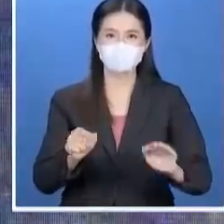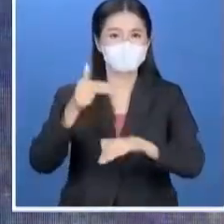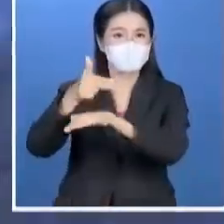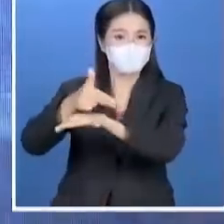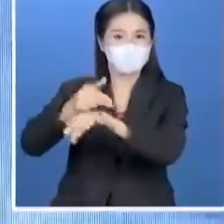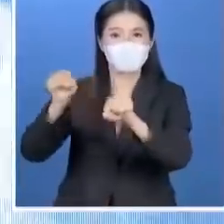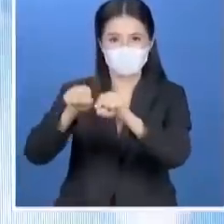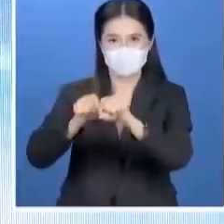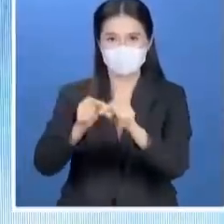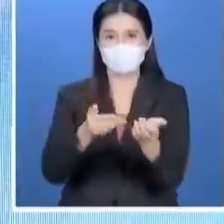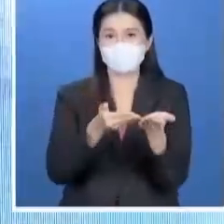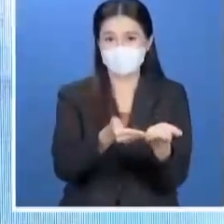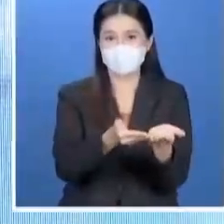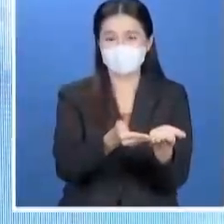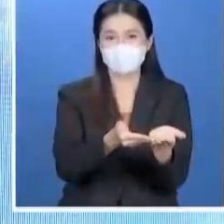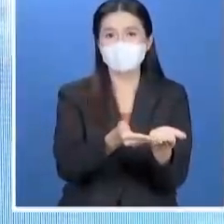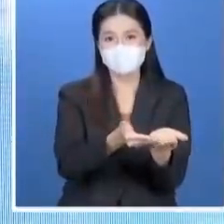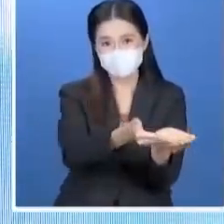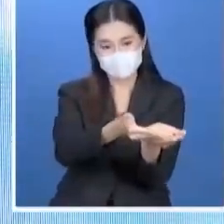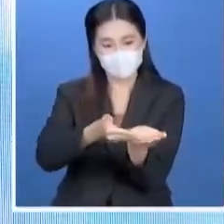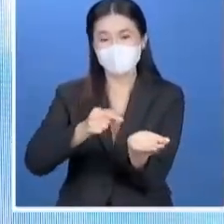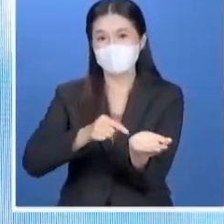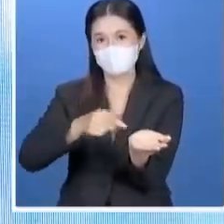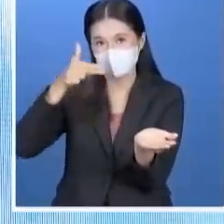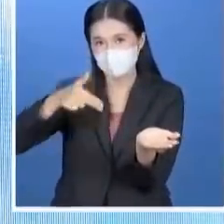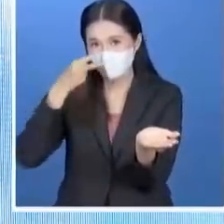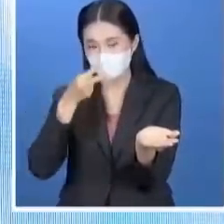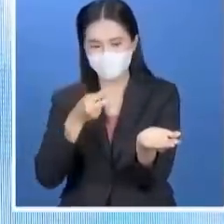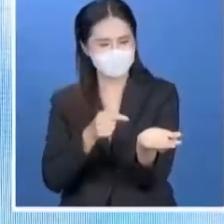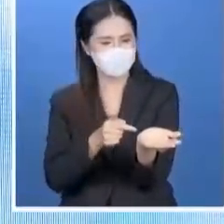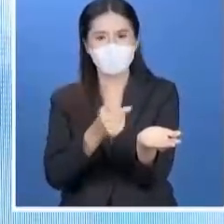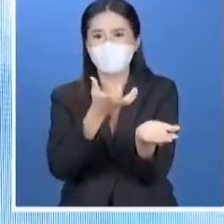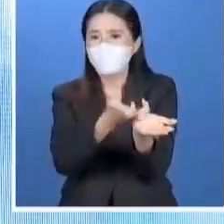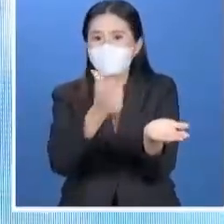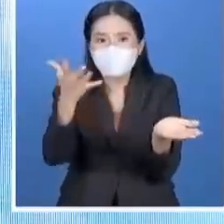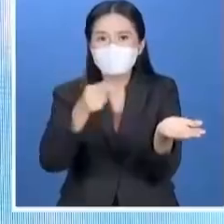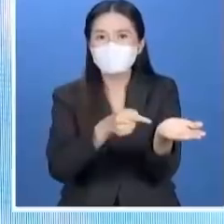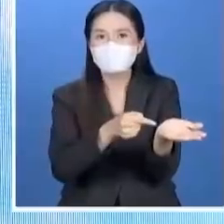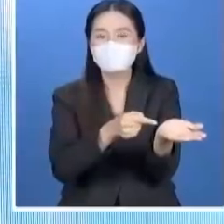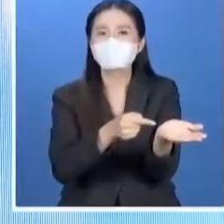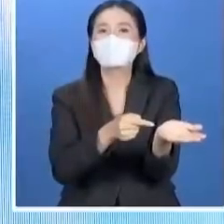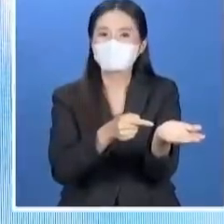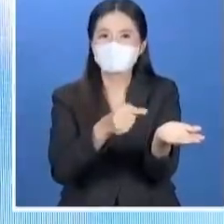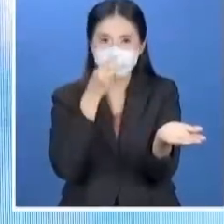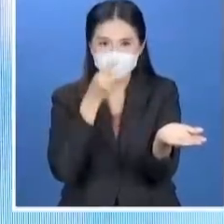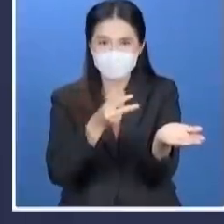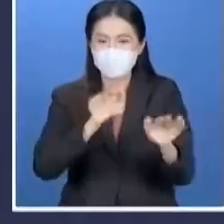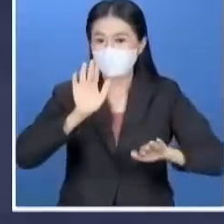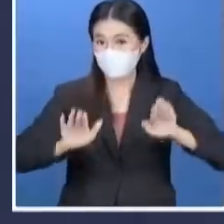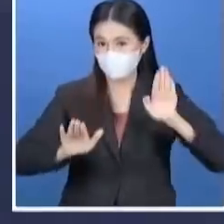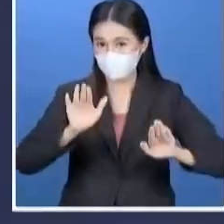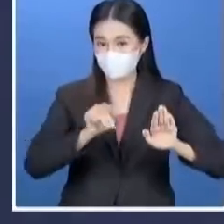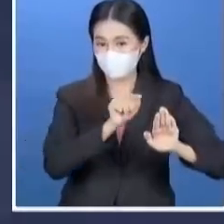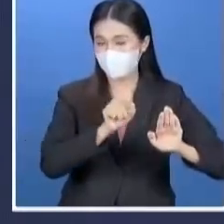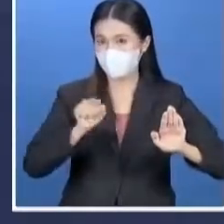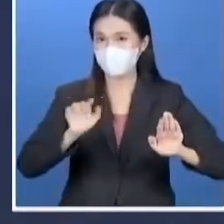องเดียวกันเมื่อเรือได้หันท้ายเรือมาทางกล้องวงจรปิดก็จะไม่พบวัตถุในลักษณะเดิมโดยเมื่อดูจากการเปรียบเทียบภาพทั้งส